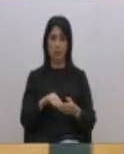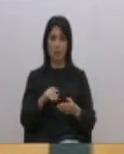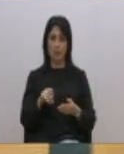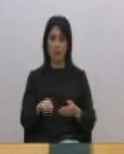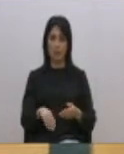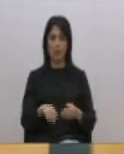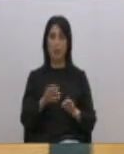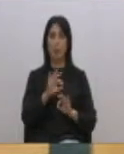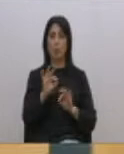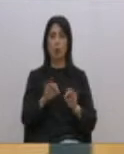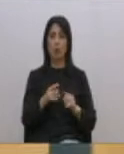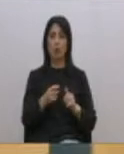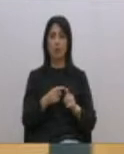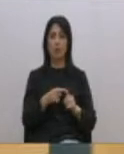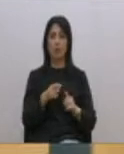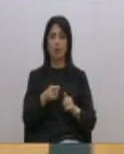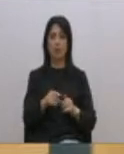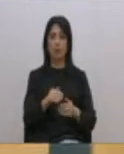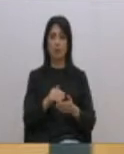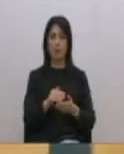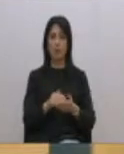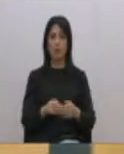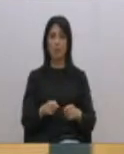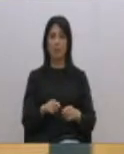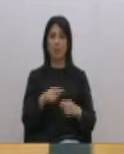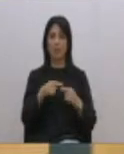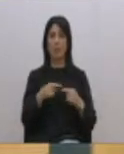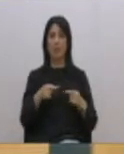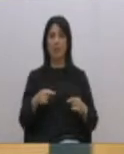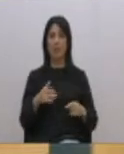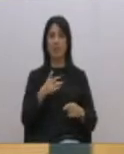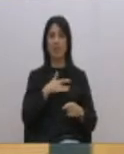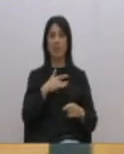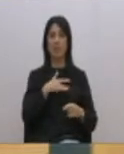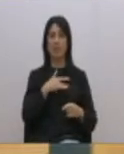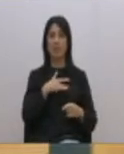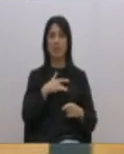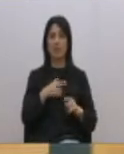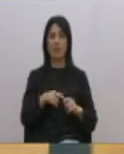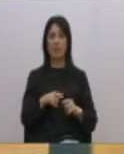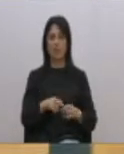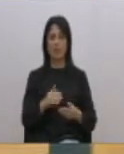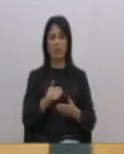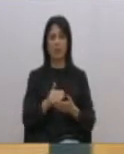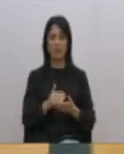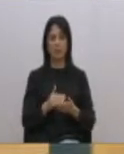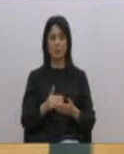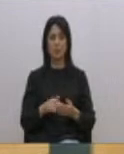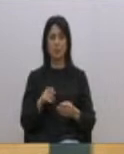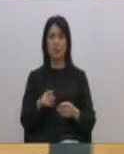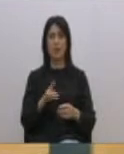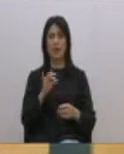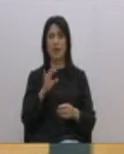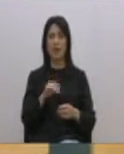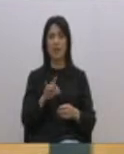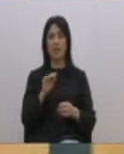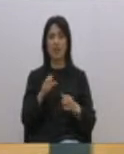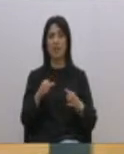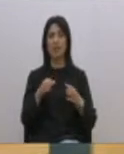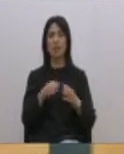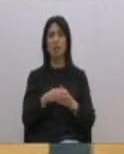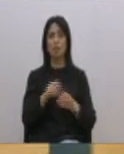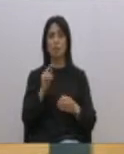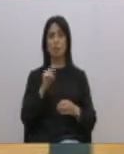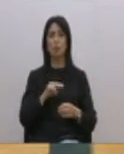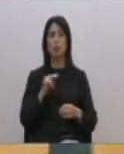დადგენილების პროექტის სახე, აი ასე ვთქვათ, სხვადასხვა ტიპის შეიძლება მიზანი ქონდეს ინტერპრაქციულ ჯგუფის